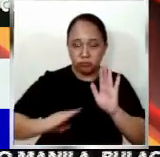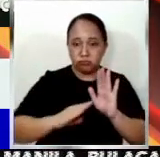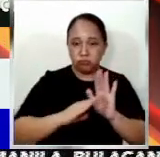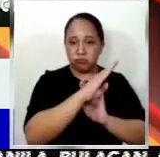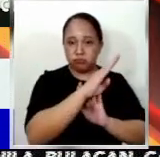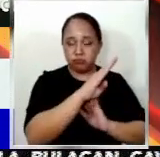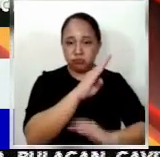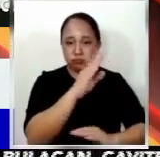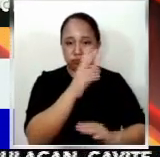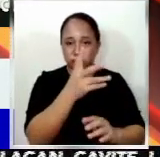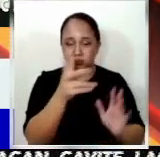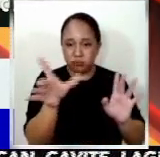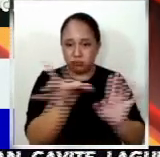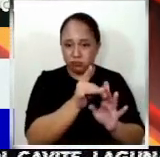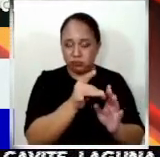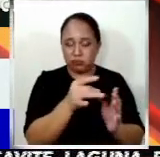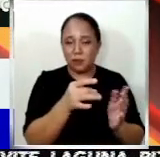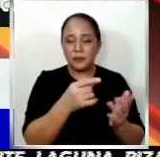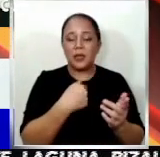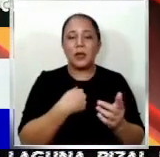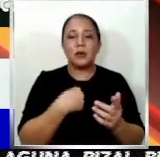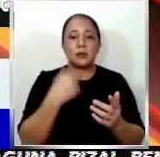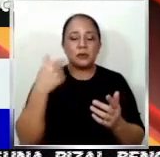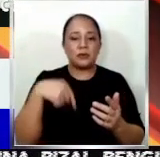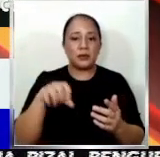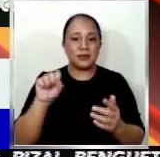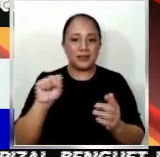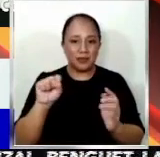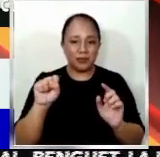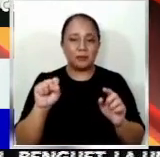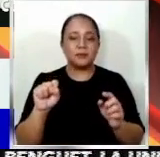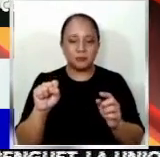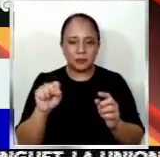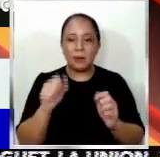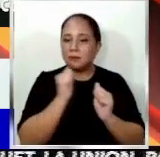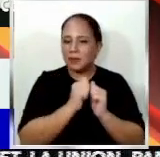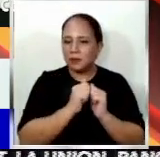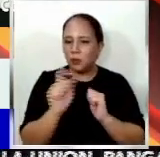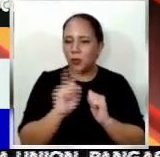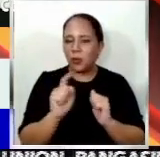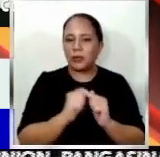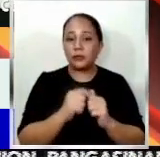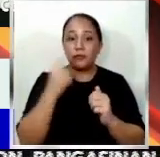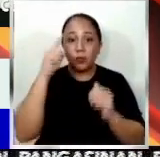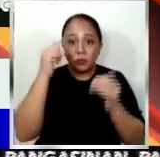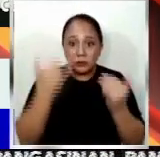breakthrough infections dito po sa Sinovac. Ibig sabihin, at this time, wala pa po talagang pangangailangan na magbigay ng